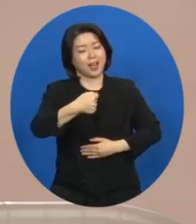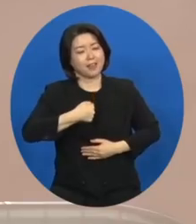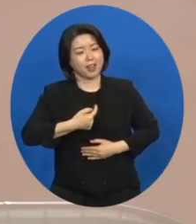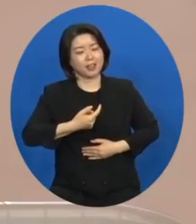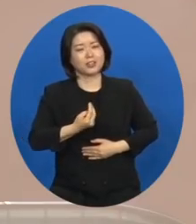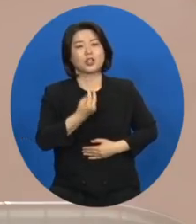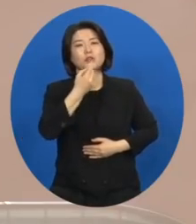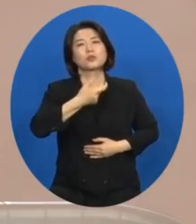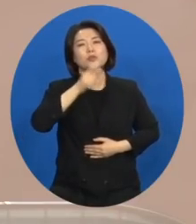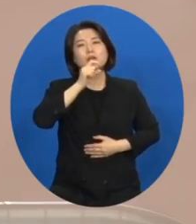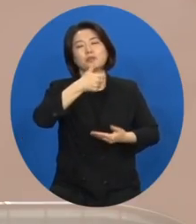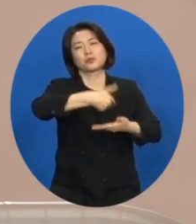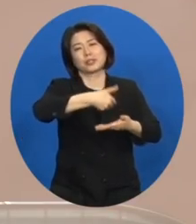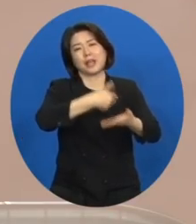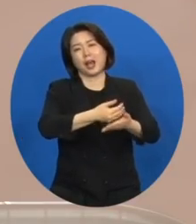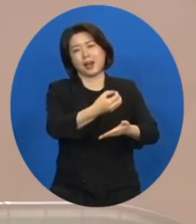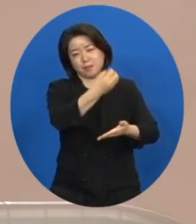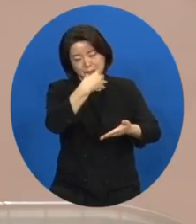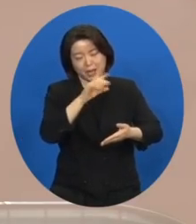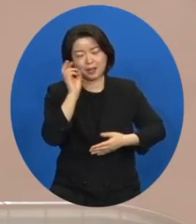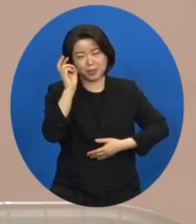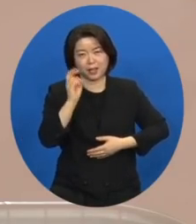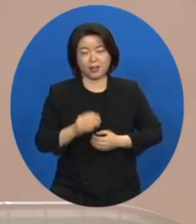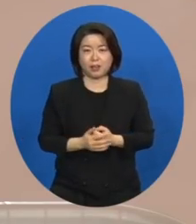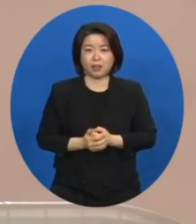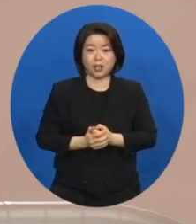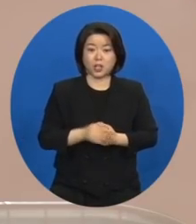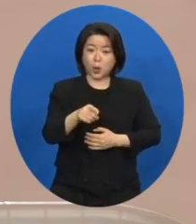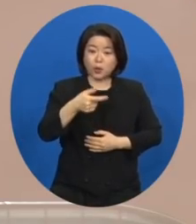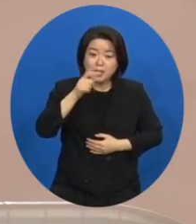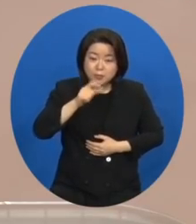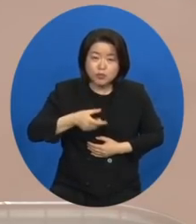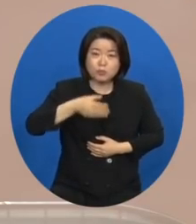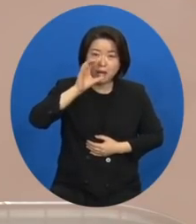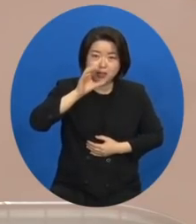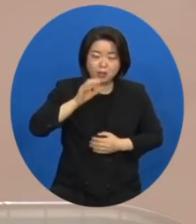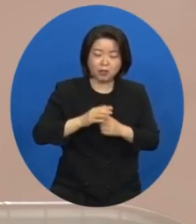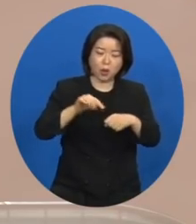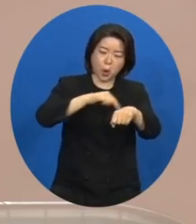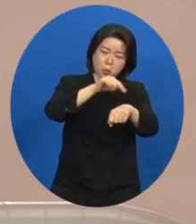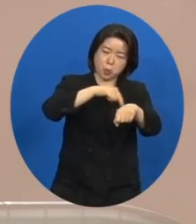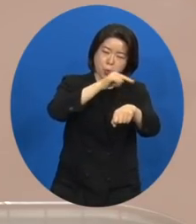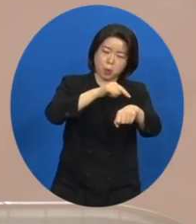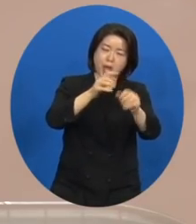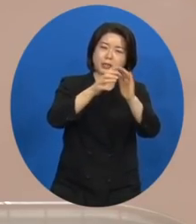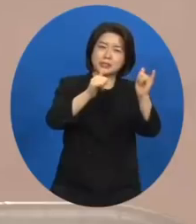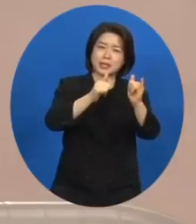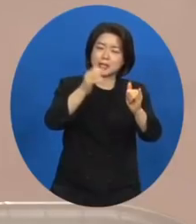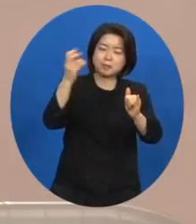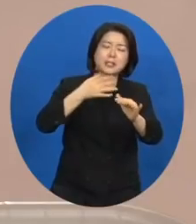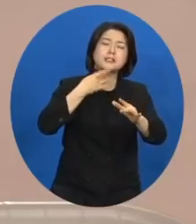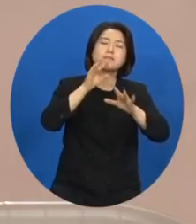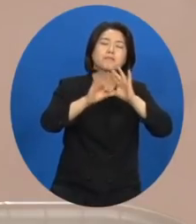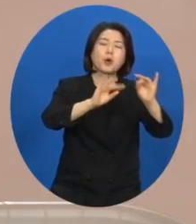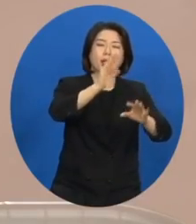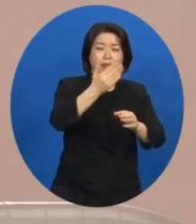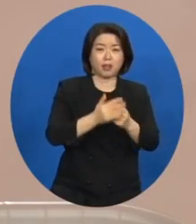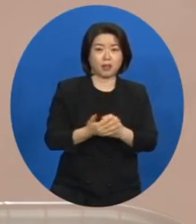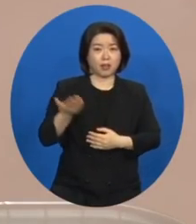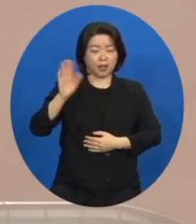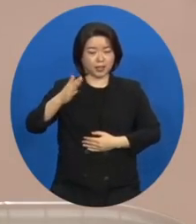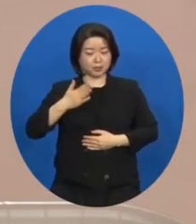달라고 했을 것이다 그리고 너가 이 물을 마신다 하더라도 사람은 다시 뭔말을 일 것이다 그러나 내가 주는 물은